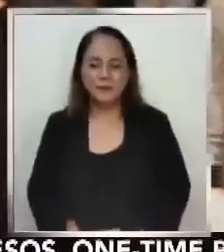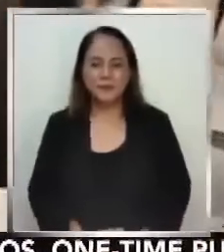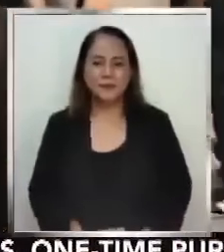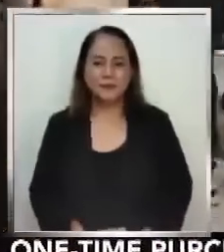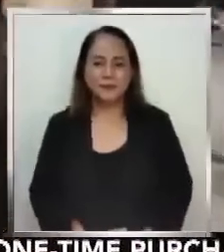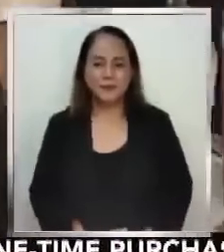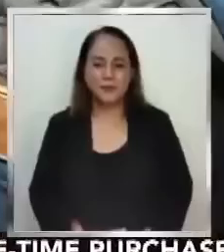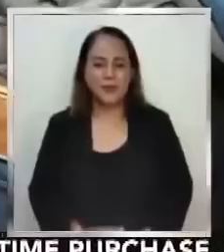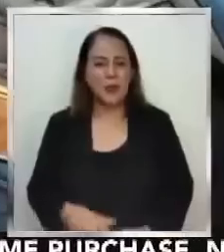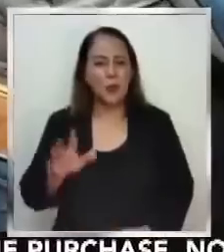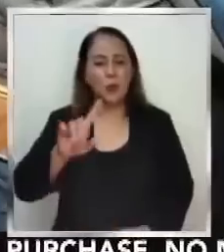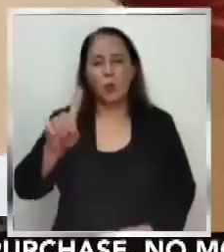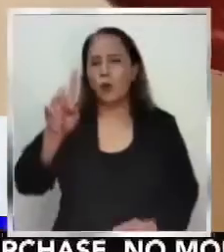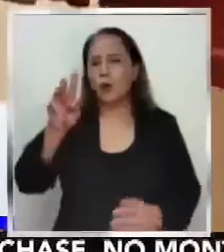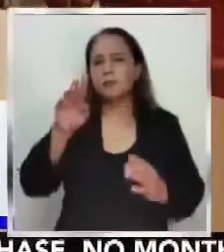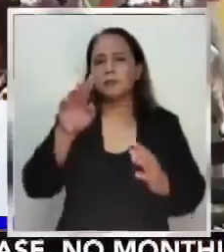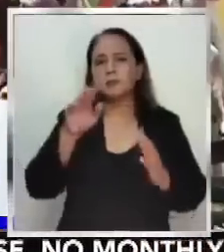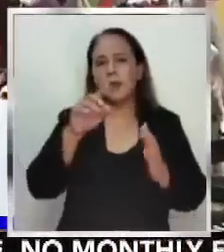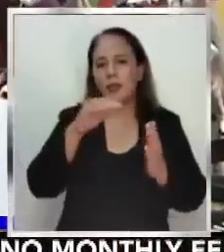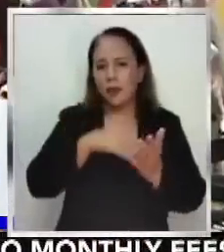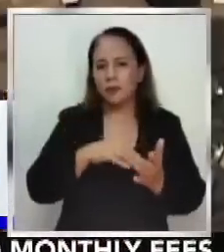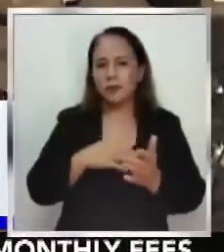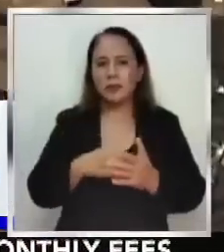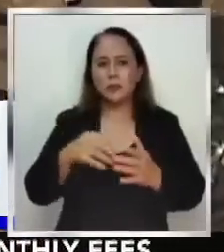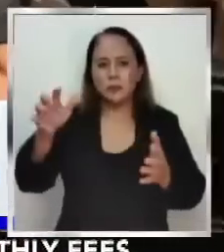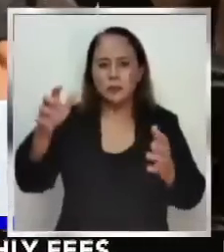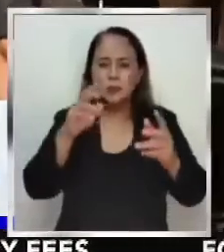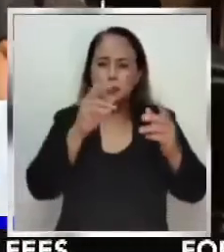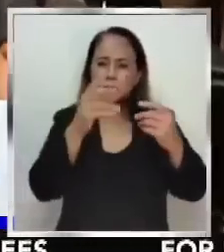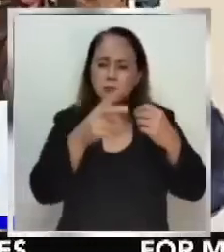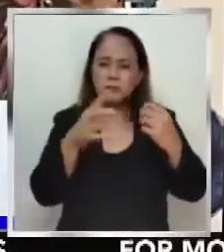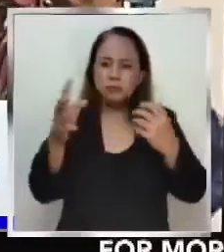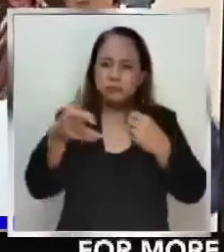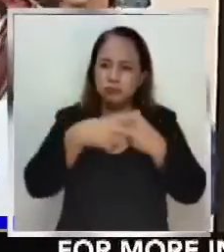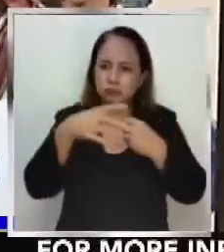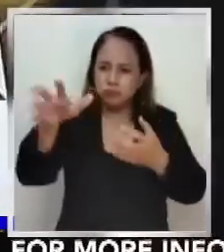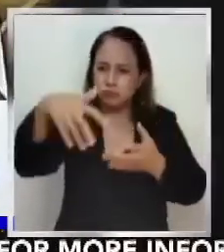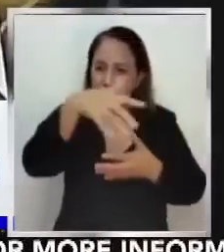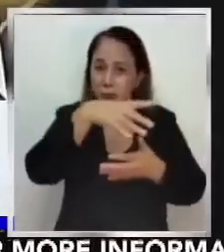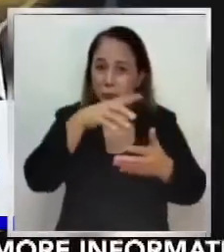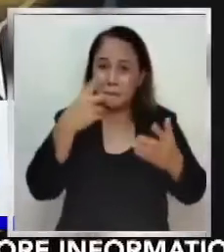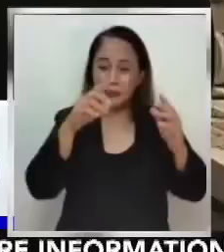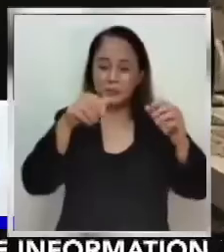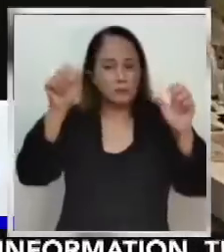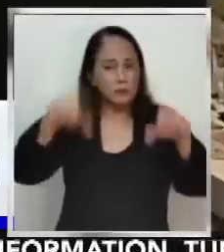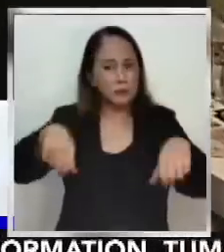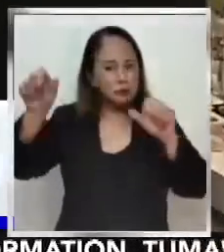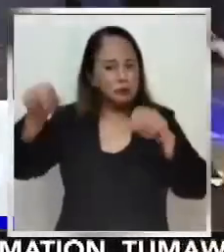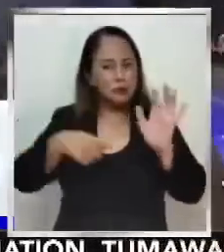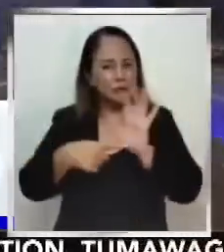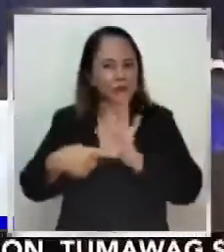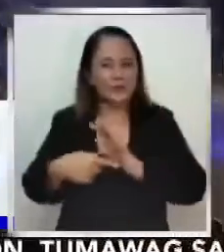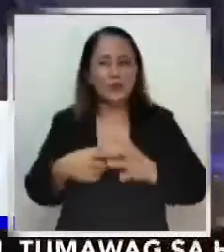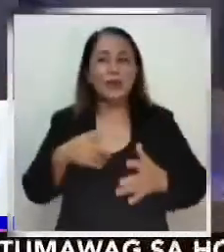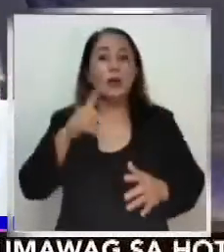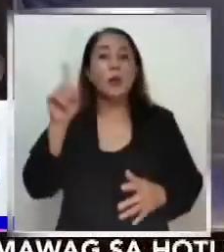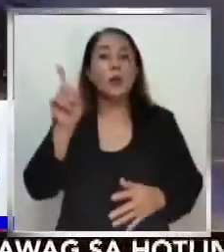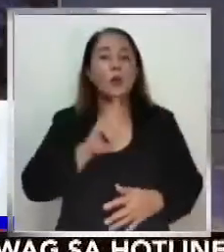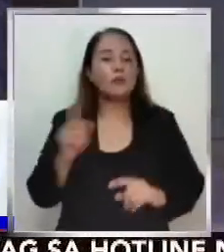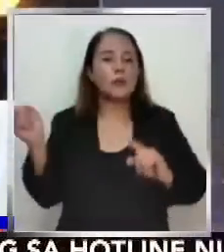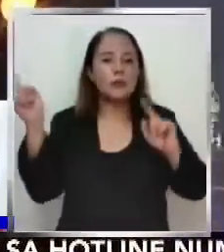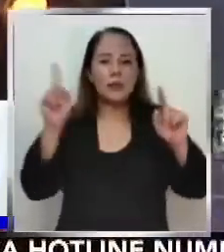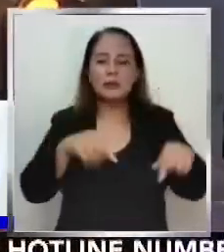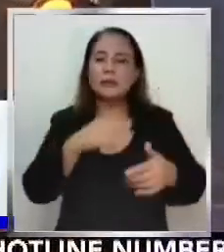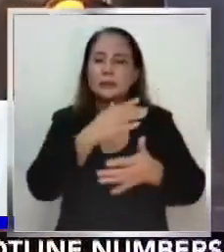Higit 1,000 koleksyon ng iba't ibang laruan ang tampok sa toy convention ngayong taon. Pero isa sa highlight sa ToyCon ang pagdating ng ilan sa